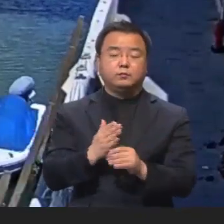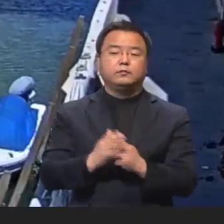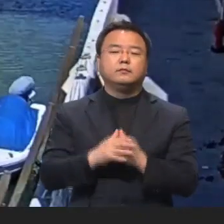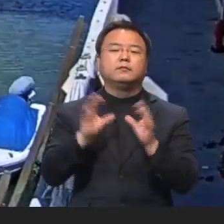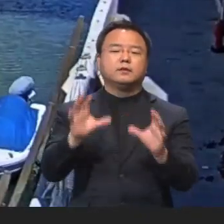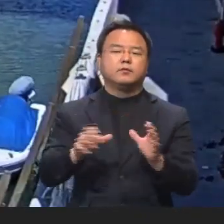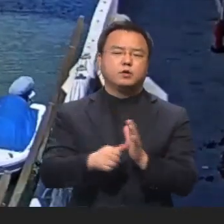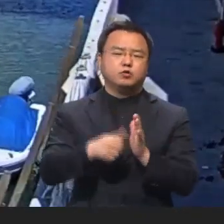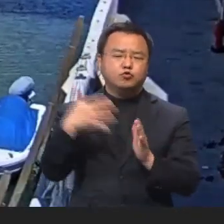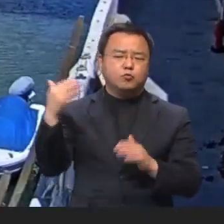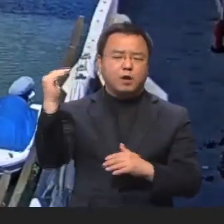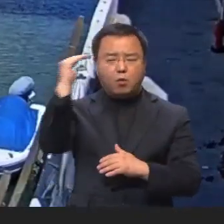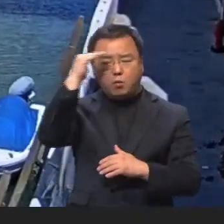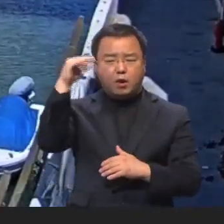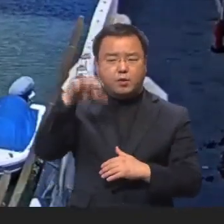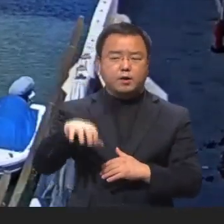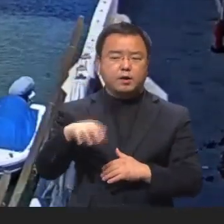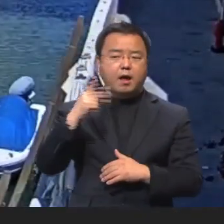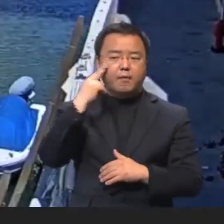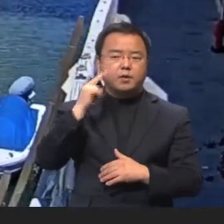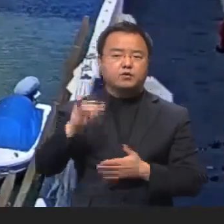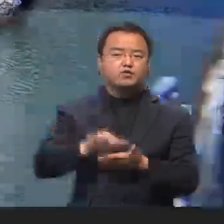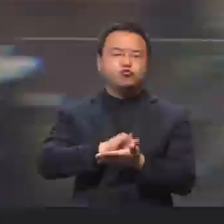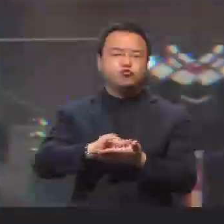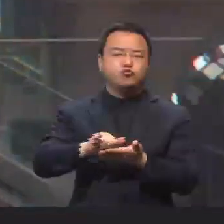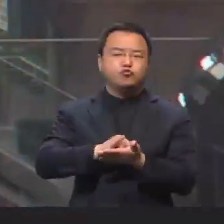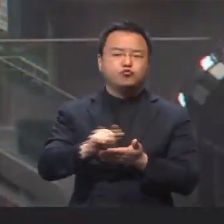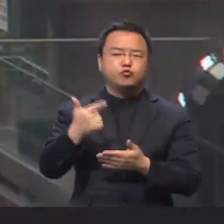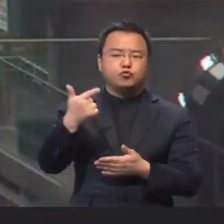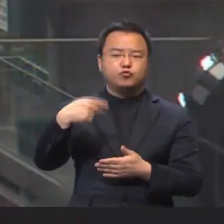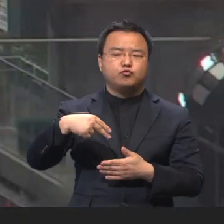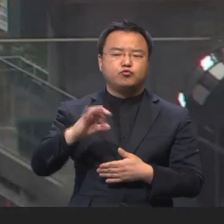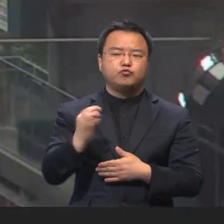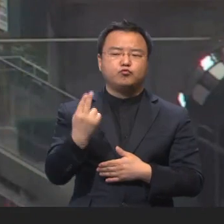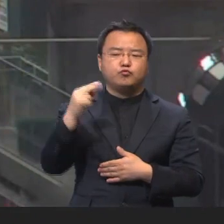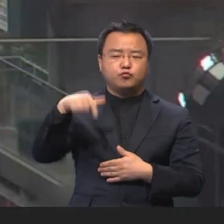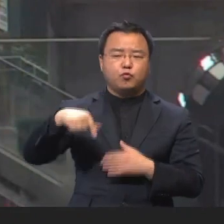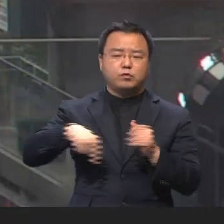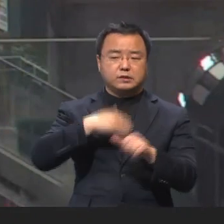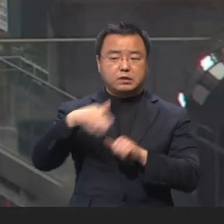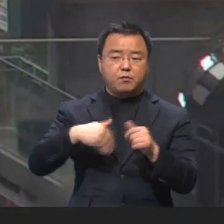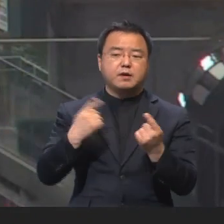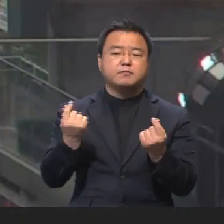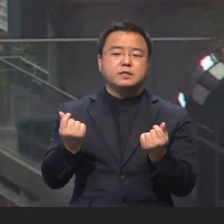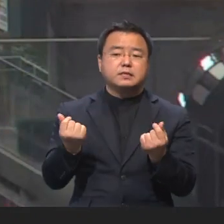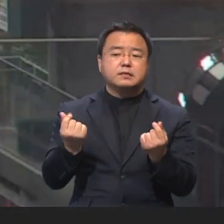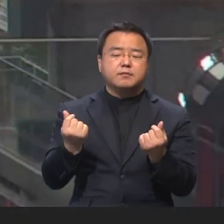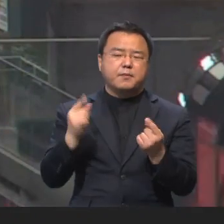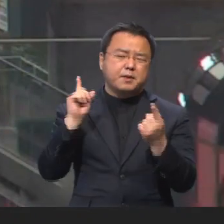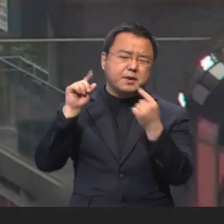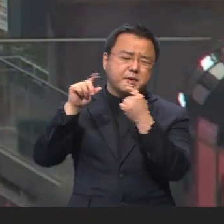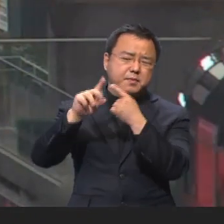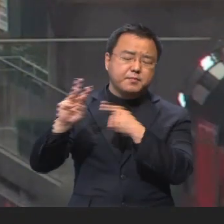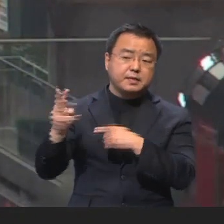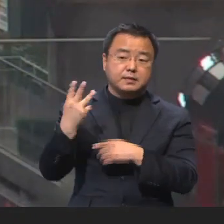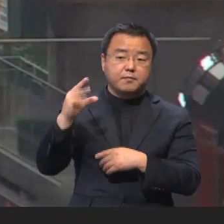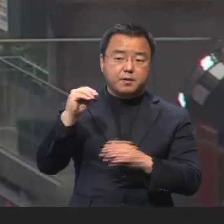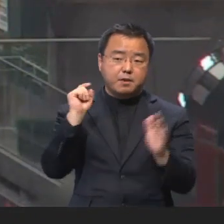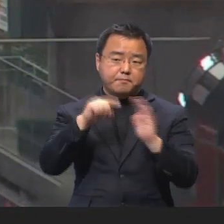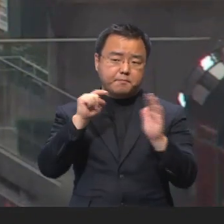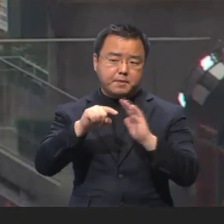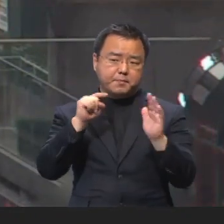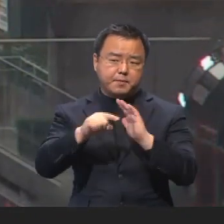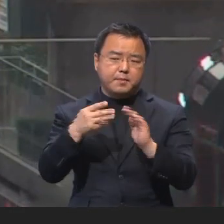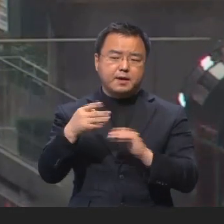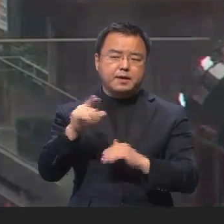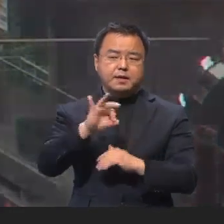세계적인 관광지인 미국 뉴욕도 상황은 비슷한데요. 매일 300만 명 이상이 방문하던